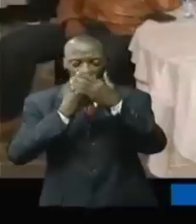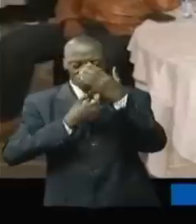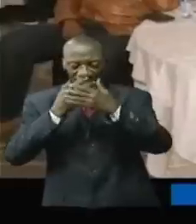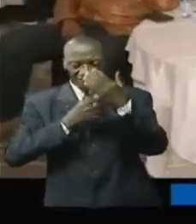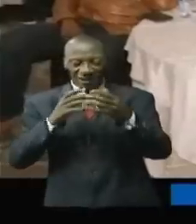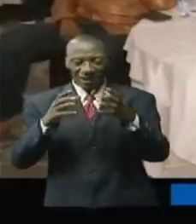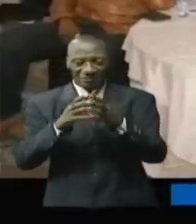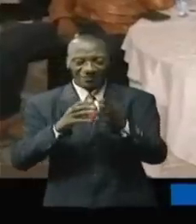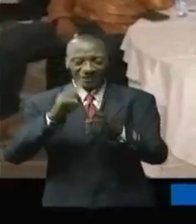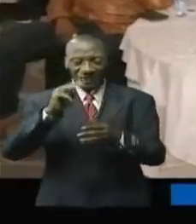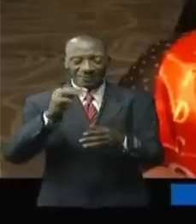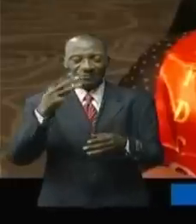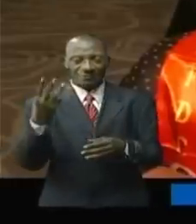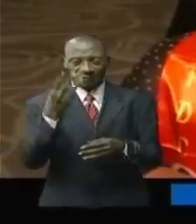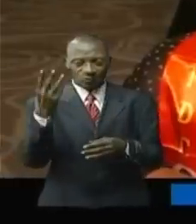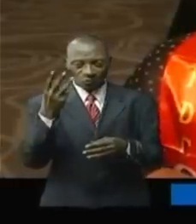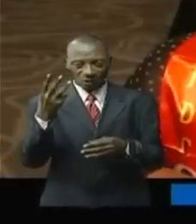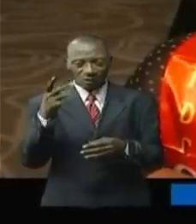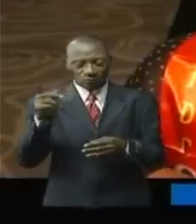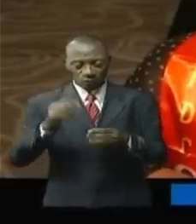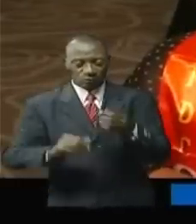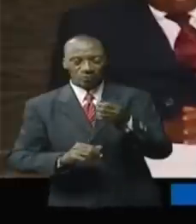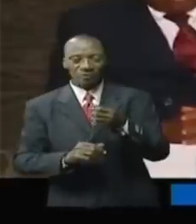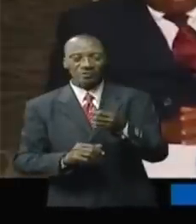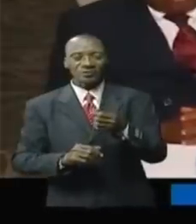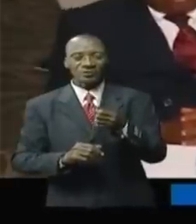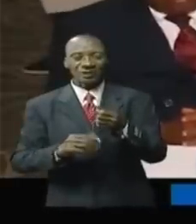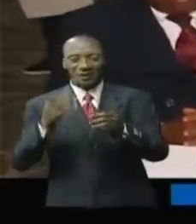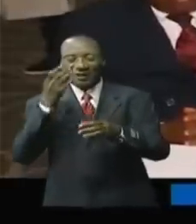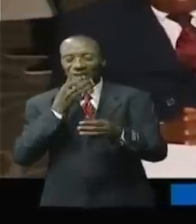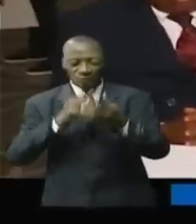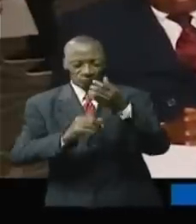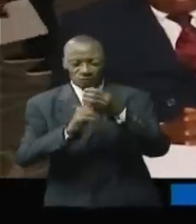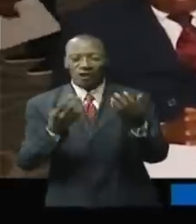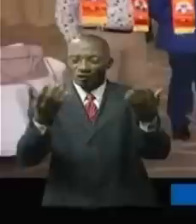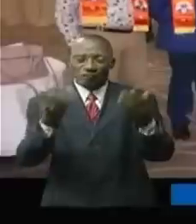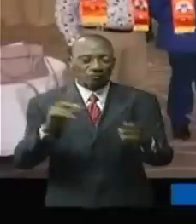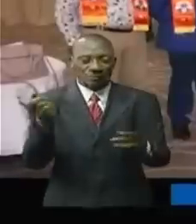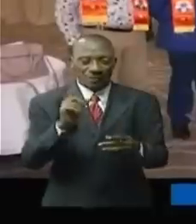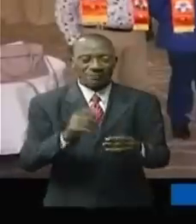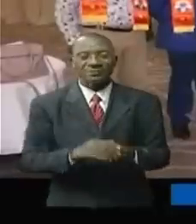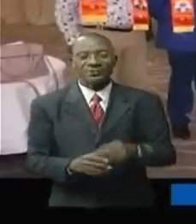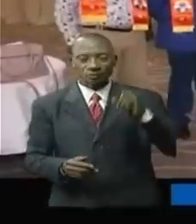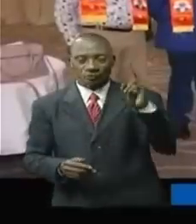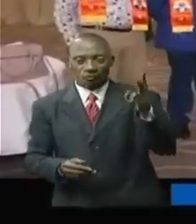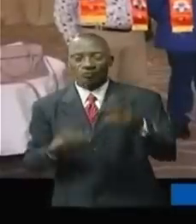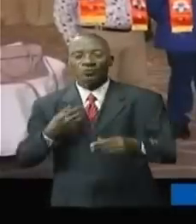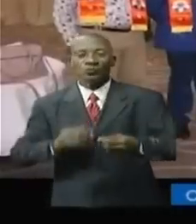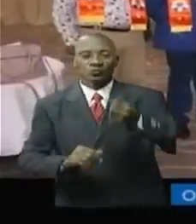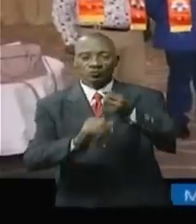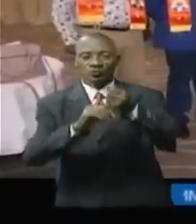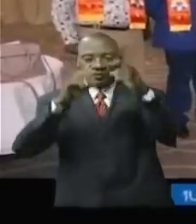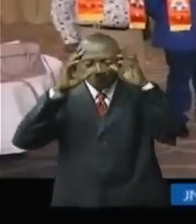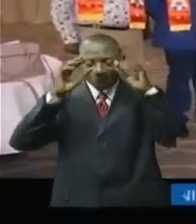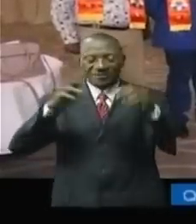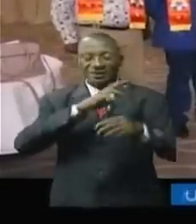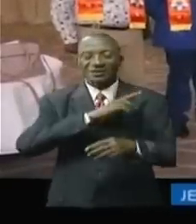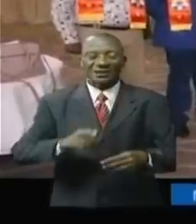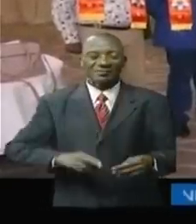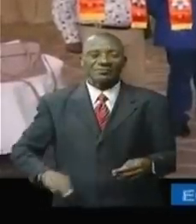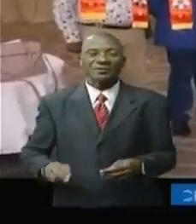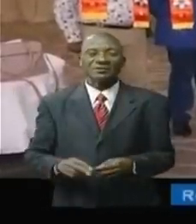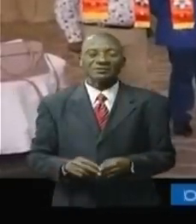M23 soutenus par les voisins connus. Deux, soutenons le président de la République, le chef de l'État, son